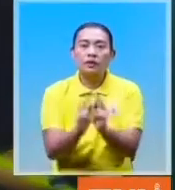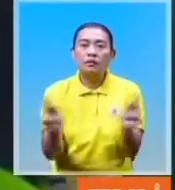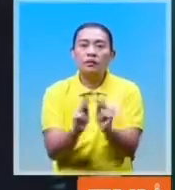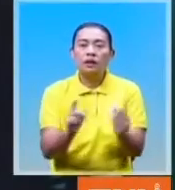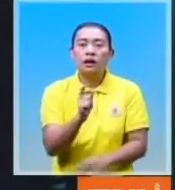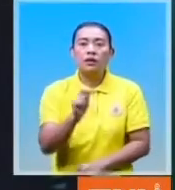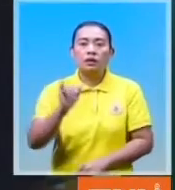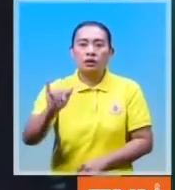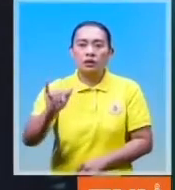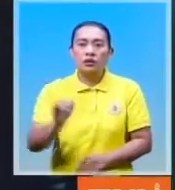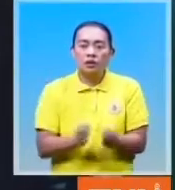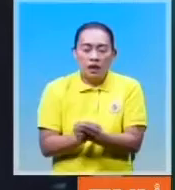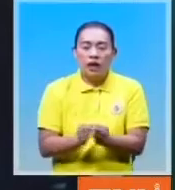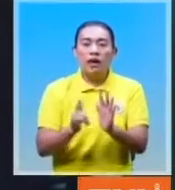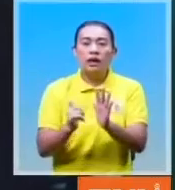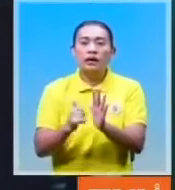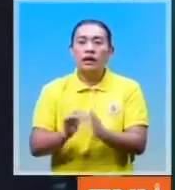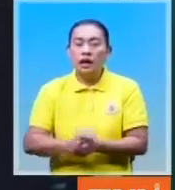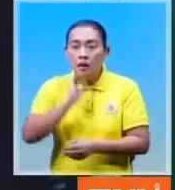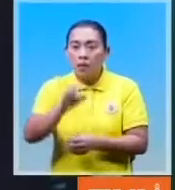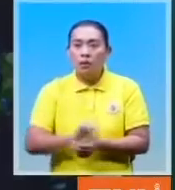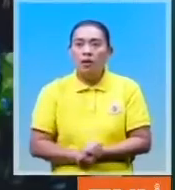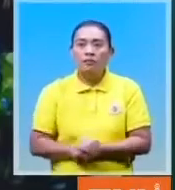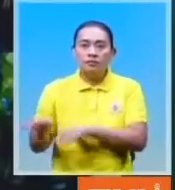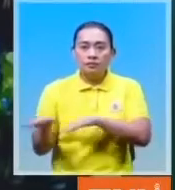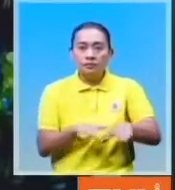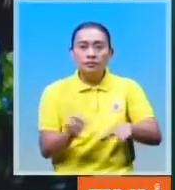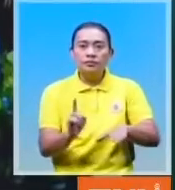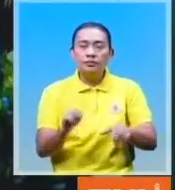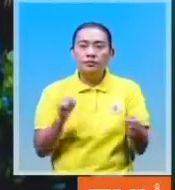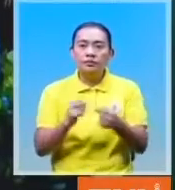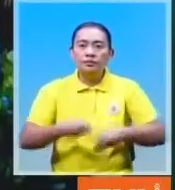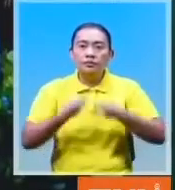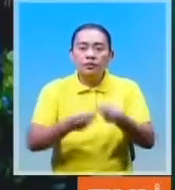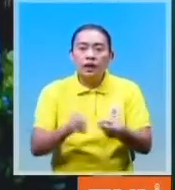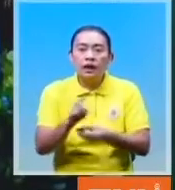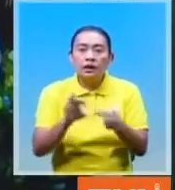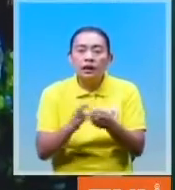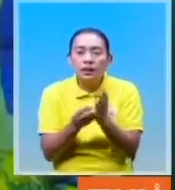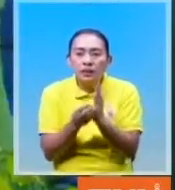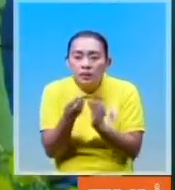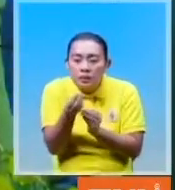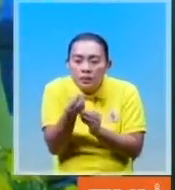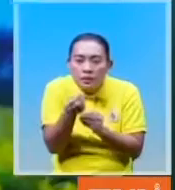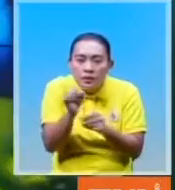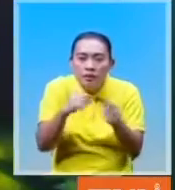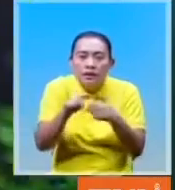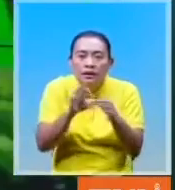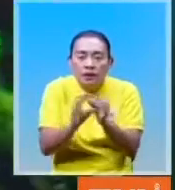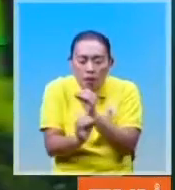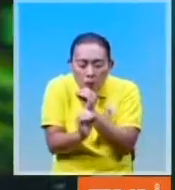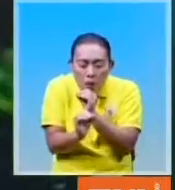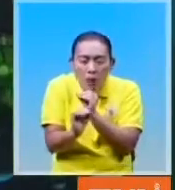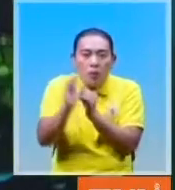าหรือว่าอย.เนี่ยค่ะเขาบอกแล้วว่าตัวเองเนี่ยมีความพร้อมนะคะในการที่จะแจกจ่ายน้ำมันกัญชาสำหรับการรักษาโรคให้กับผู้ป่ว